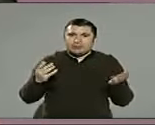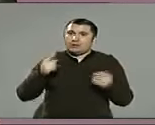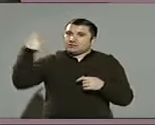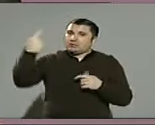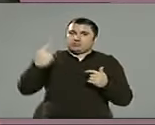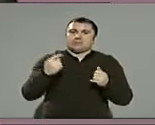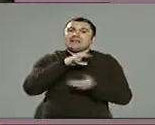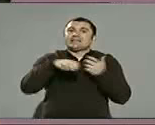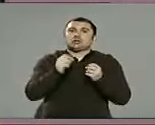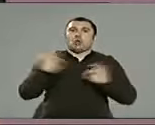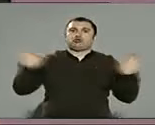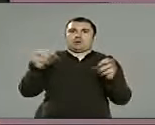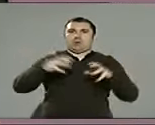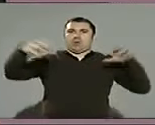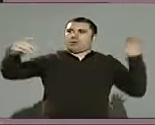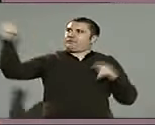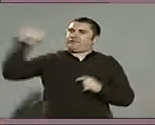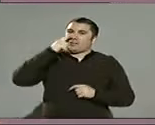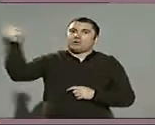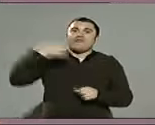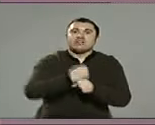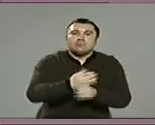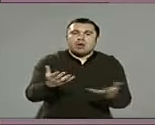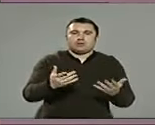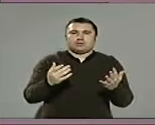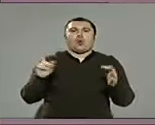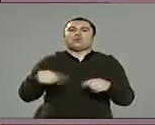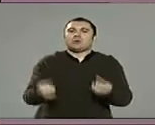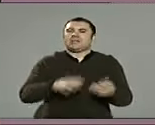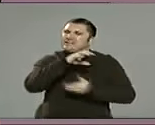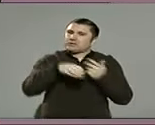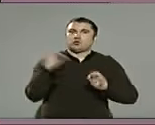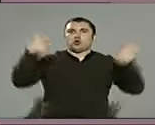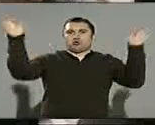jedes Mal vergrößert. Das ist das, was die Dame in ihrem Amt zustande bringt.